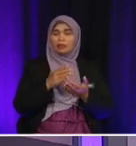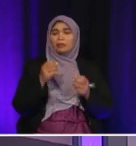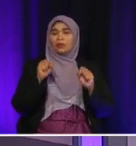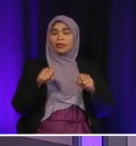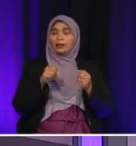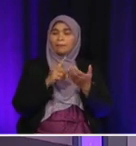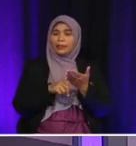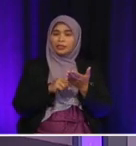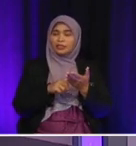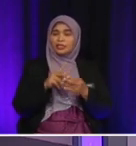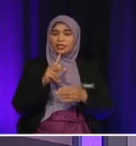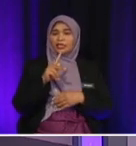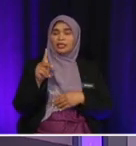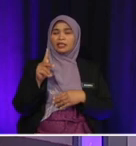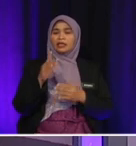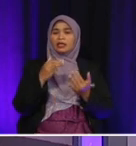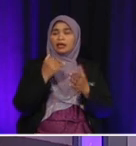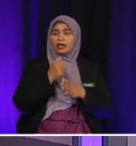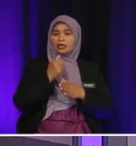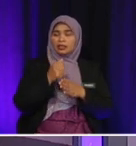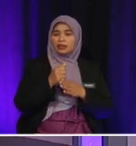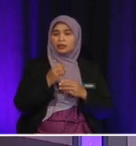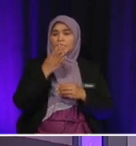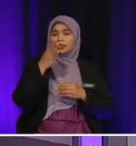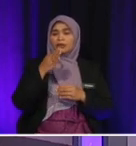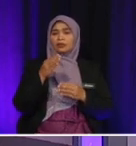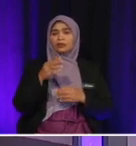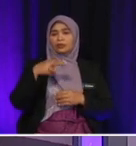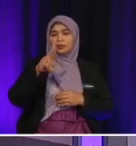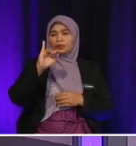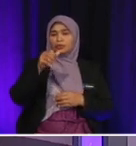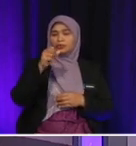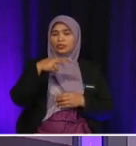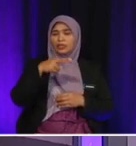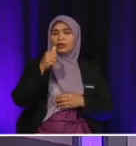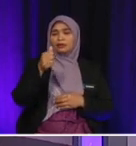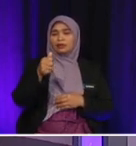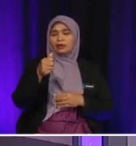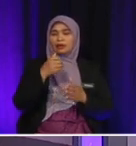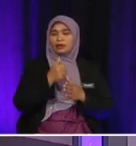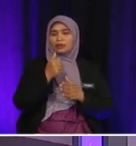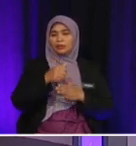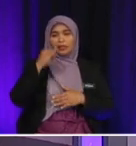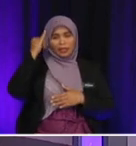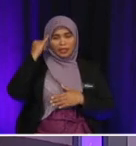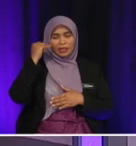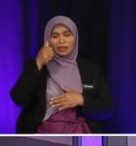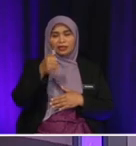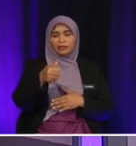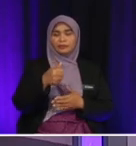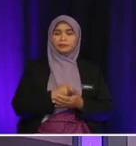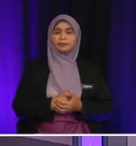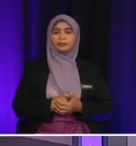bincangkan Kemukakan hujah Anda ya Kemukakan pandangan Anda Oke